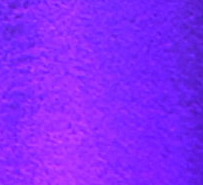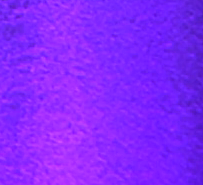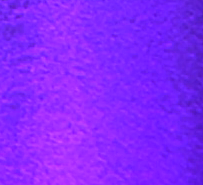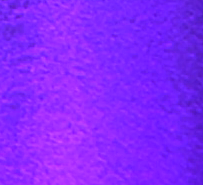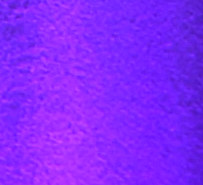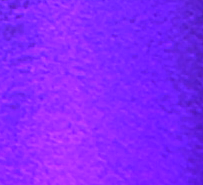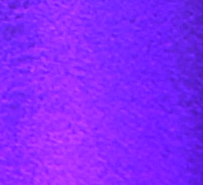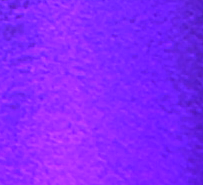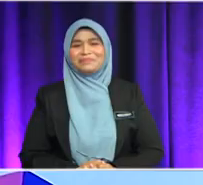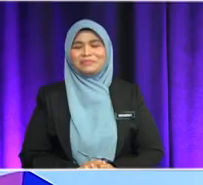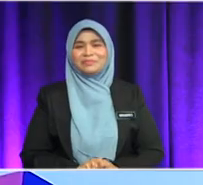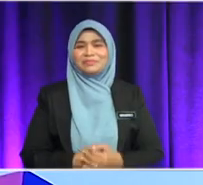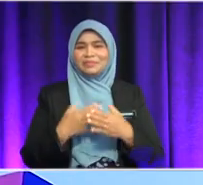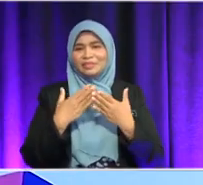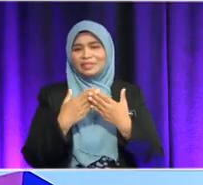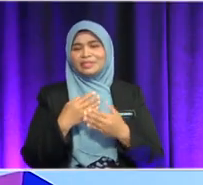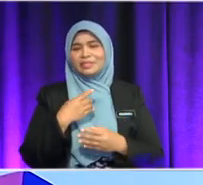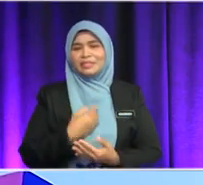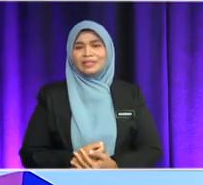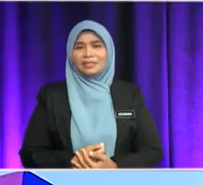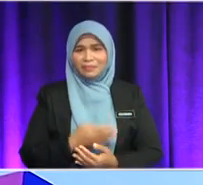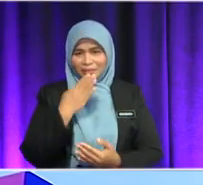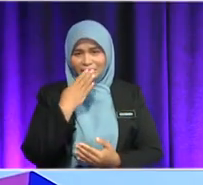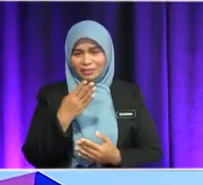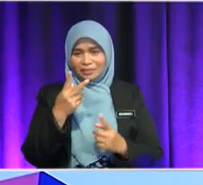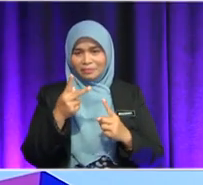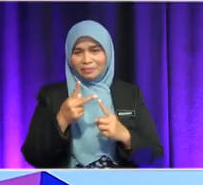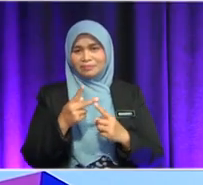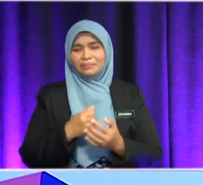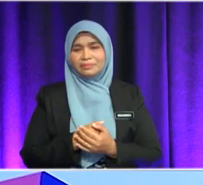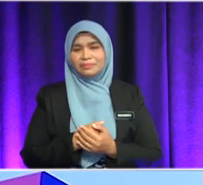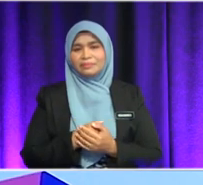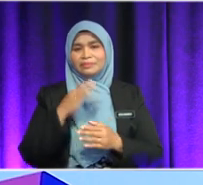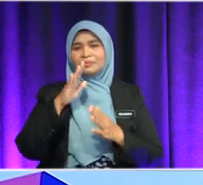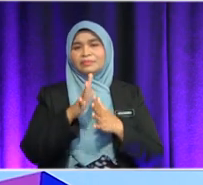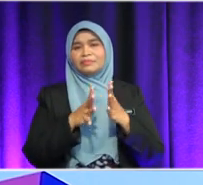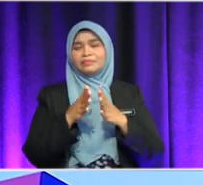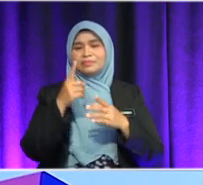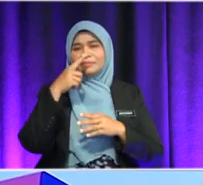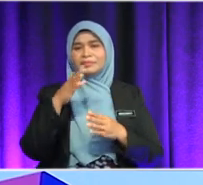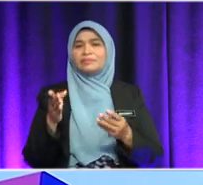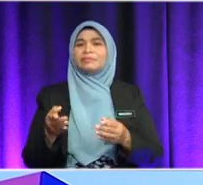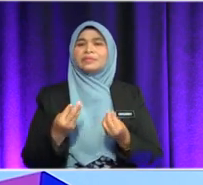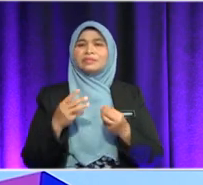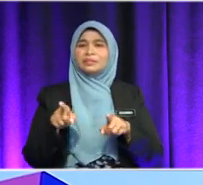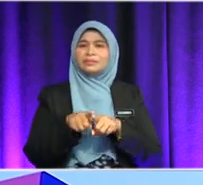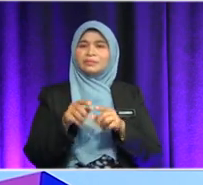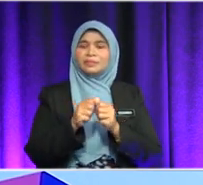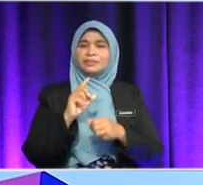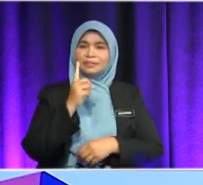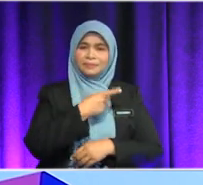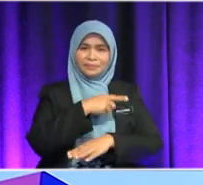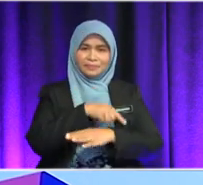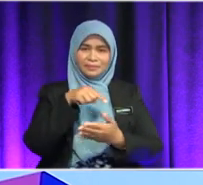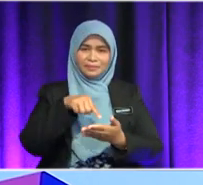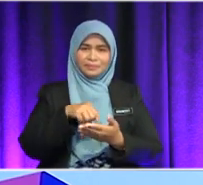Alhamdulillah Terima kasih juga kepada Cikgu Nur Asmawati crane Sudi bersama dengan kita hari ini dan macam biasa